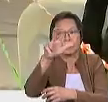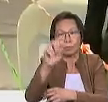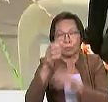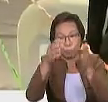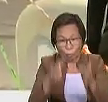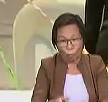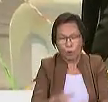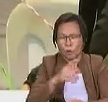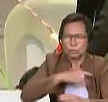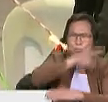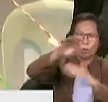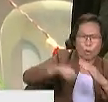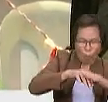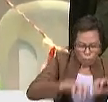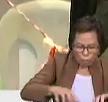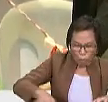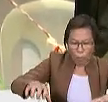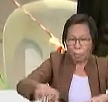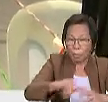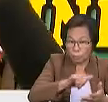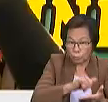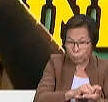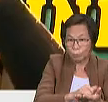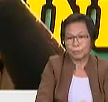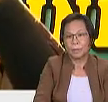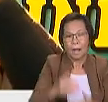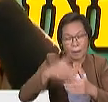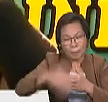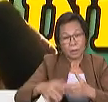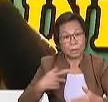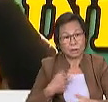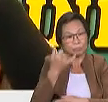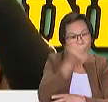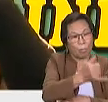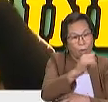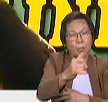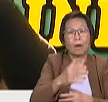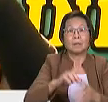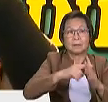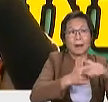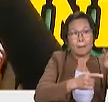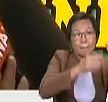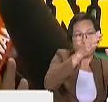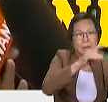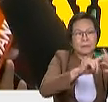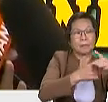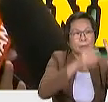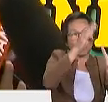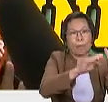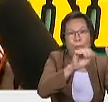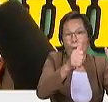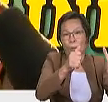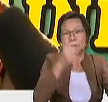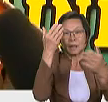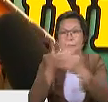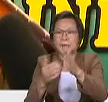penduduk di kesemua locality terlibat jadi selepas Ketebak lewat tahun sesudah 4000 ulang sehingga 19 okt